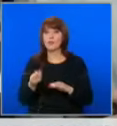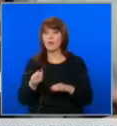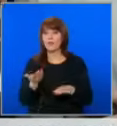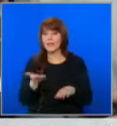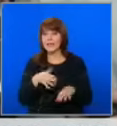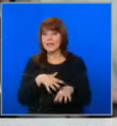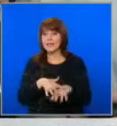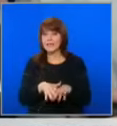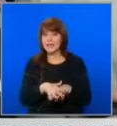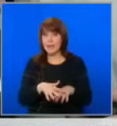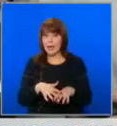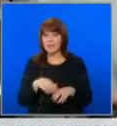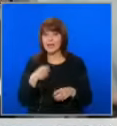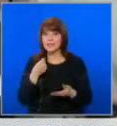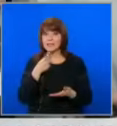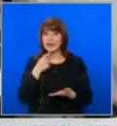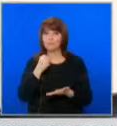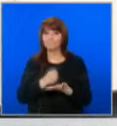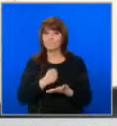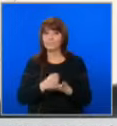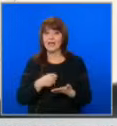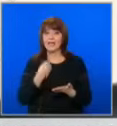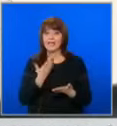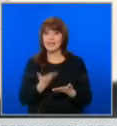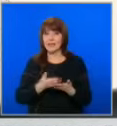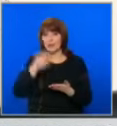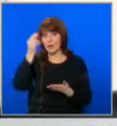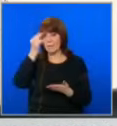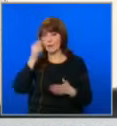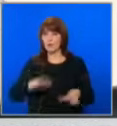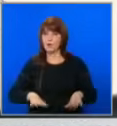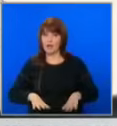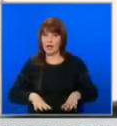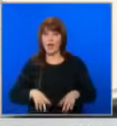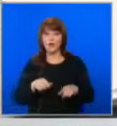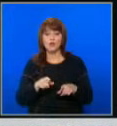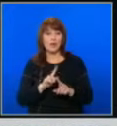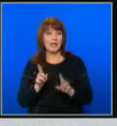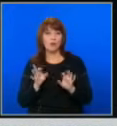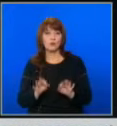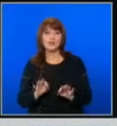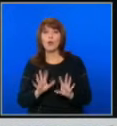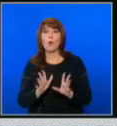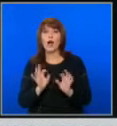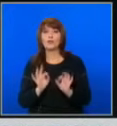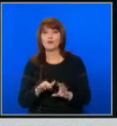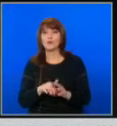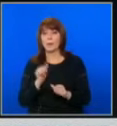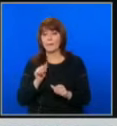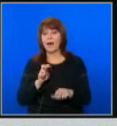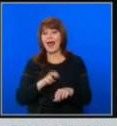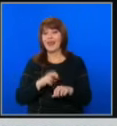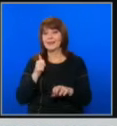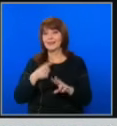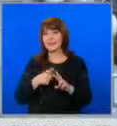за издаване на българско гражда фалшиви документи атанасов не уточни кога точно мишин е напуснал страната отн отказаха